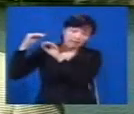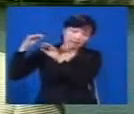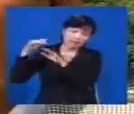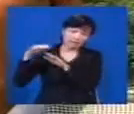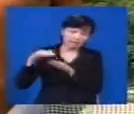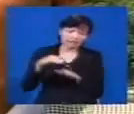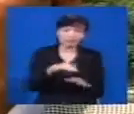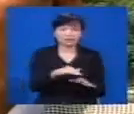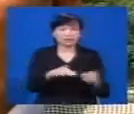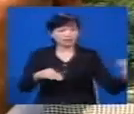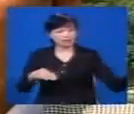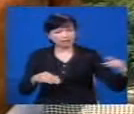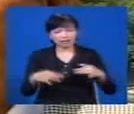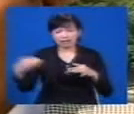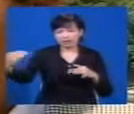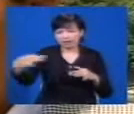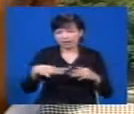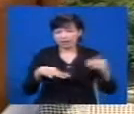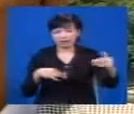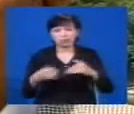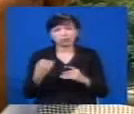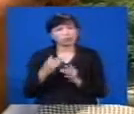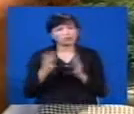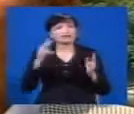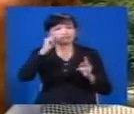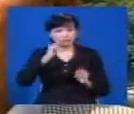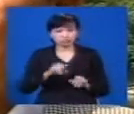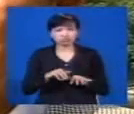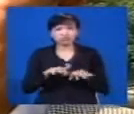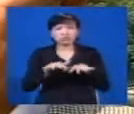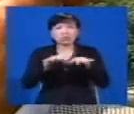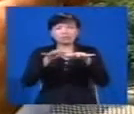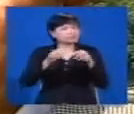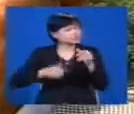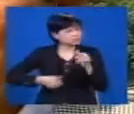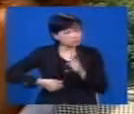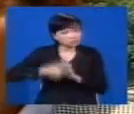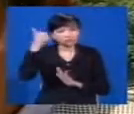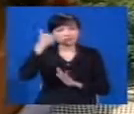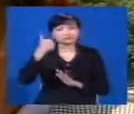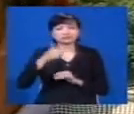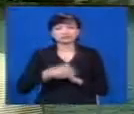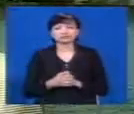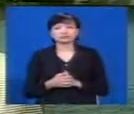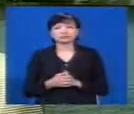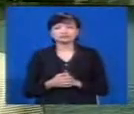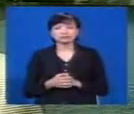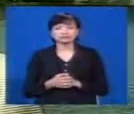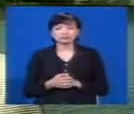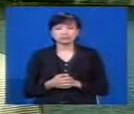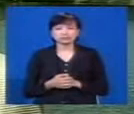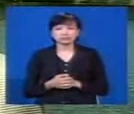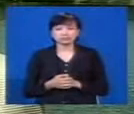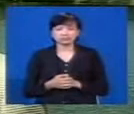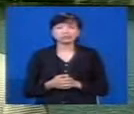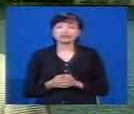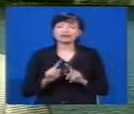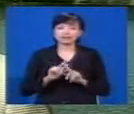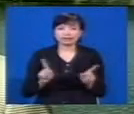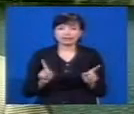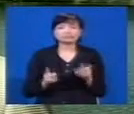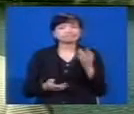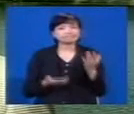ฮะก็เลยกลายเป็นน้ำท่าหรือน้ำท่วมนะฮะมากที่สุดในรอบ50ปีนะครับแต่จะอย่างไรก็ตาม